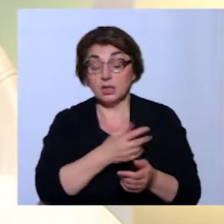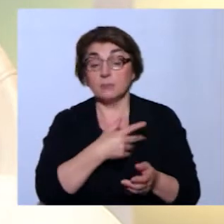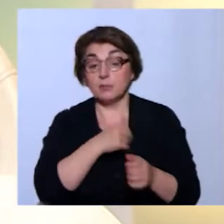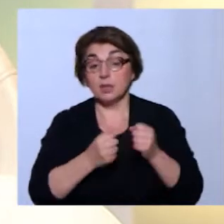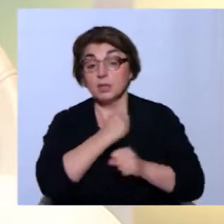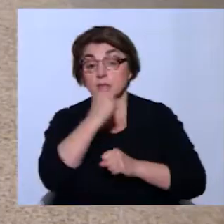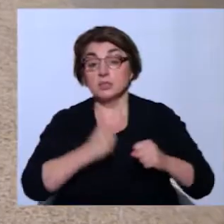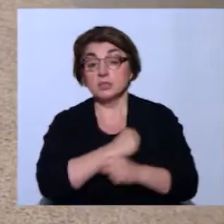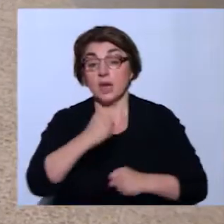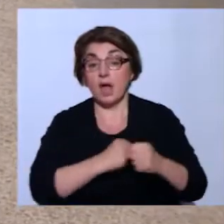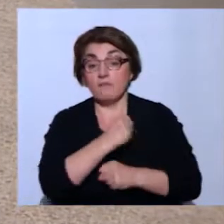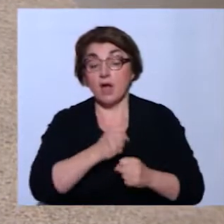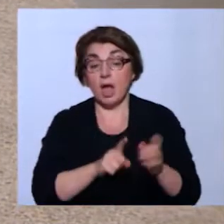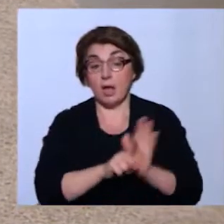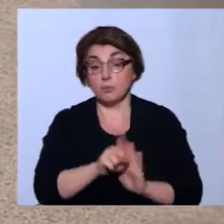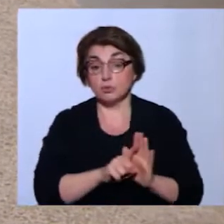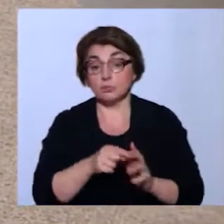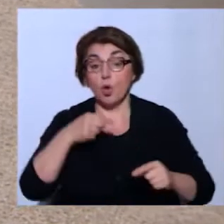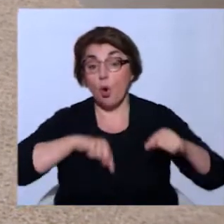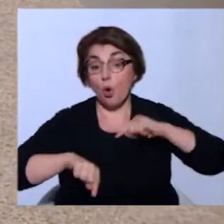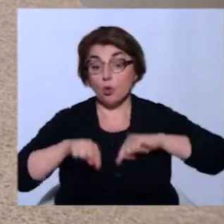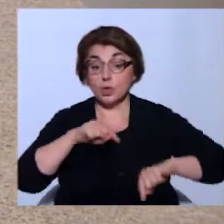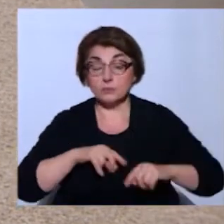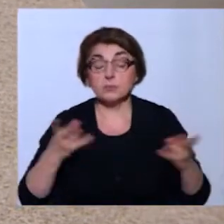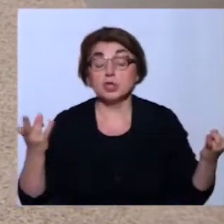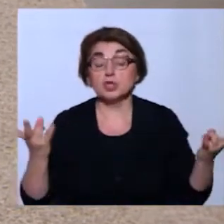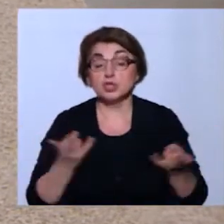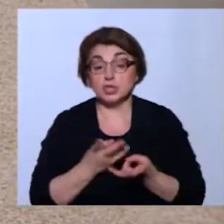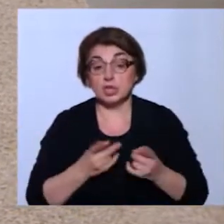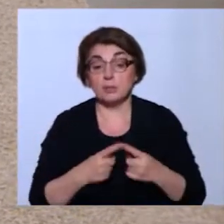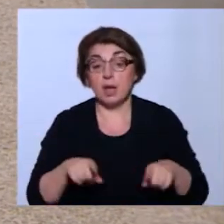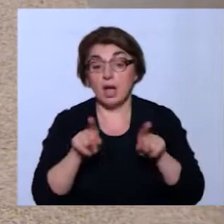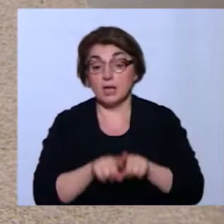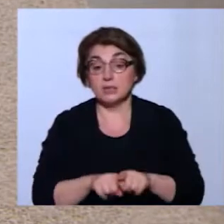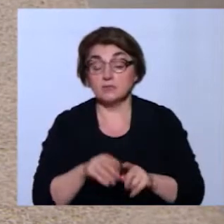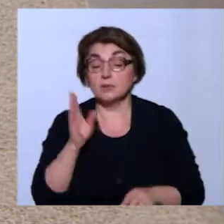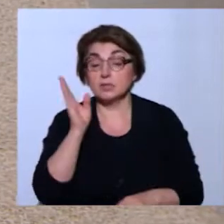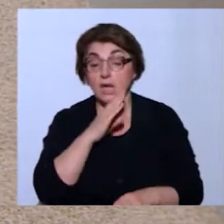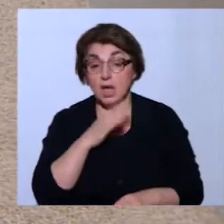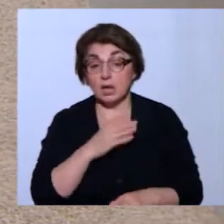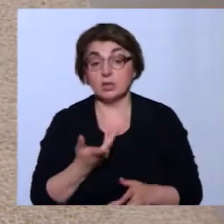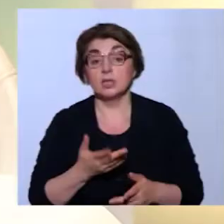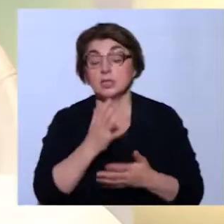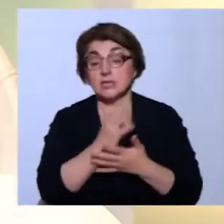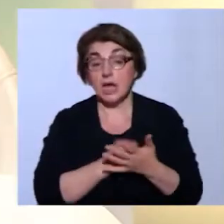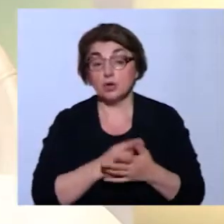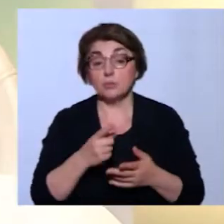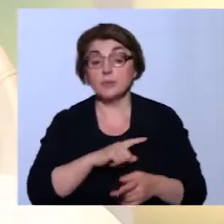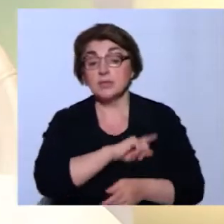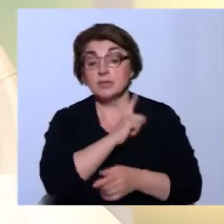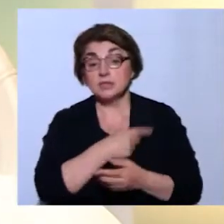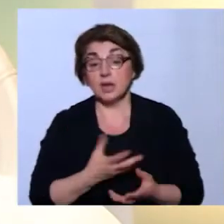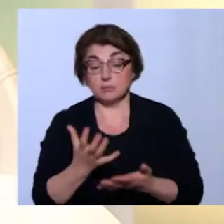ძრავა მაგალითად, ხო? აი ორგანიზმებსაც სჭირდებათ ასეთი წყარო, რომელიც მას